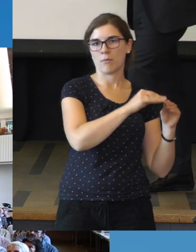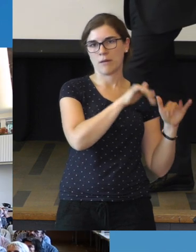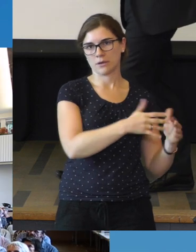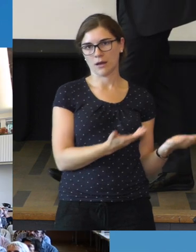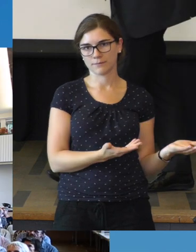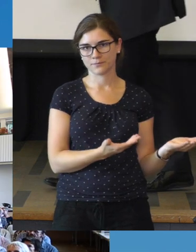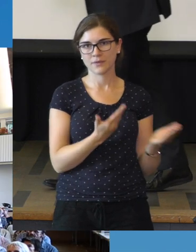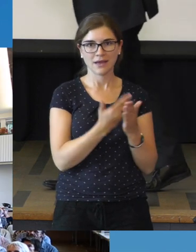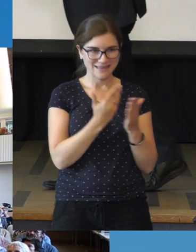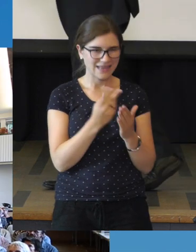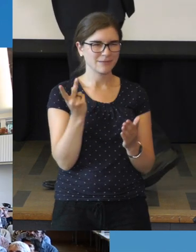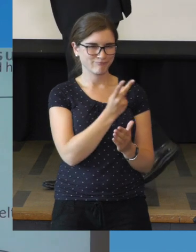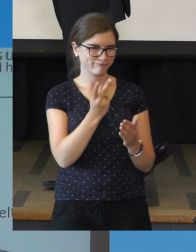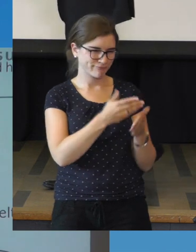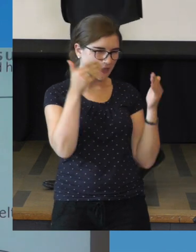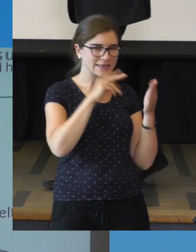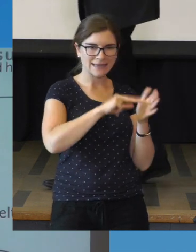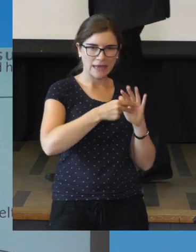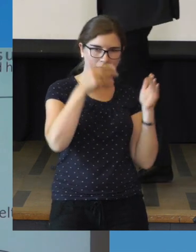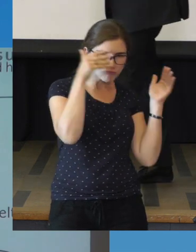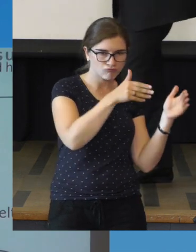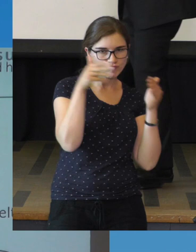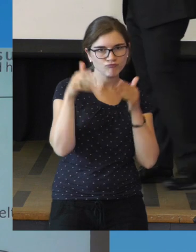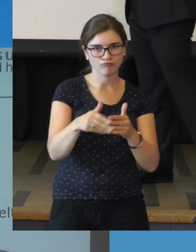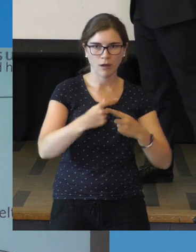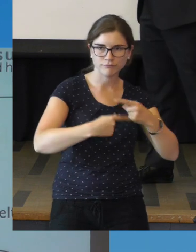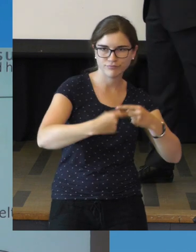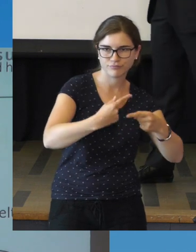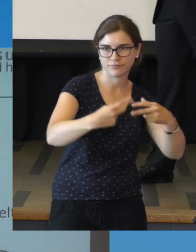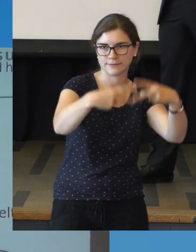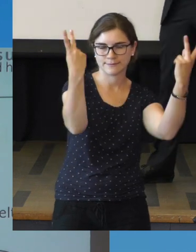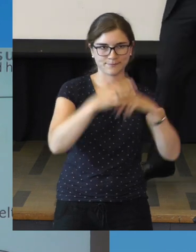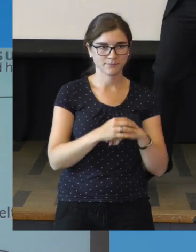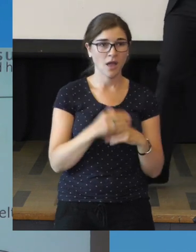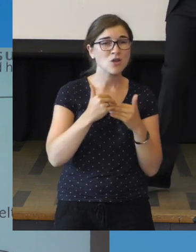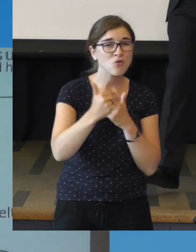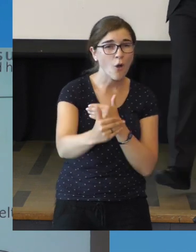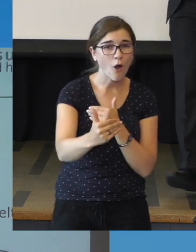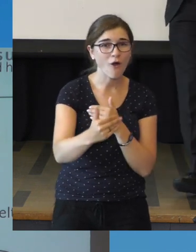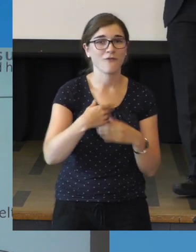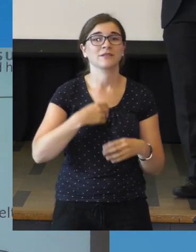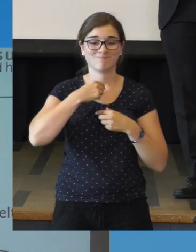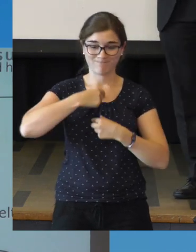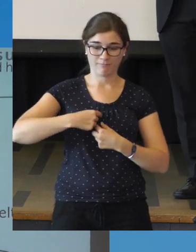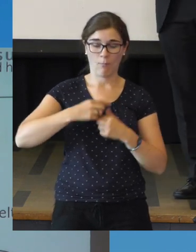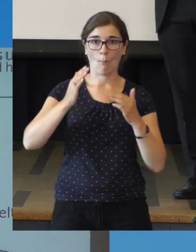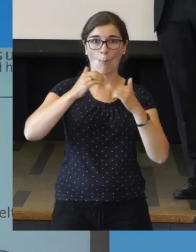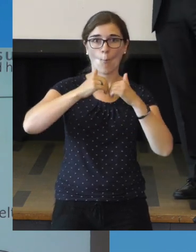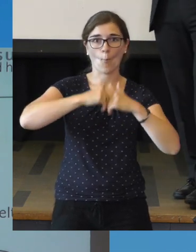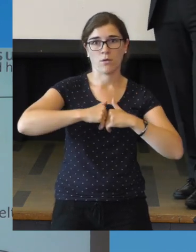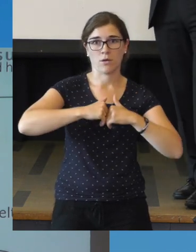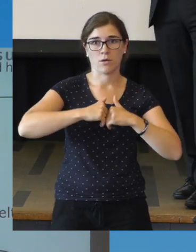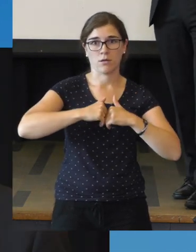auf diese beiden Klappenerkrankungen fokussiert hat. Die häufigste Ursache für die Einengung der Aortenklappe ist eigentlich